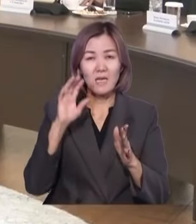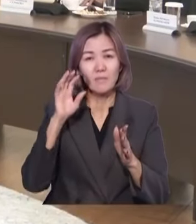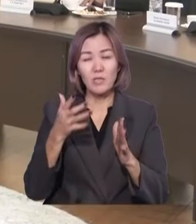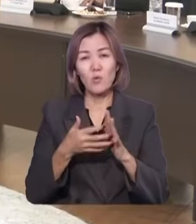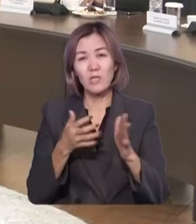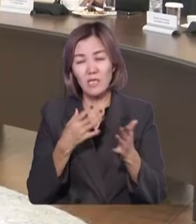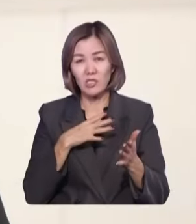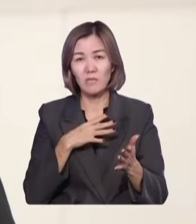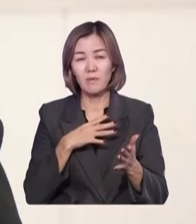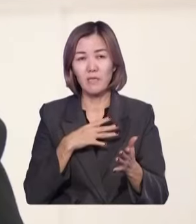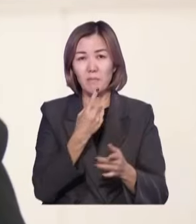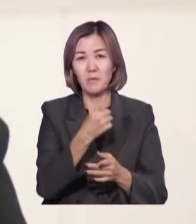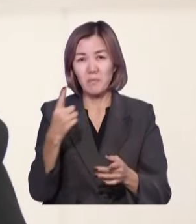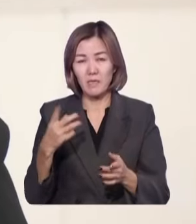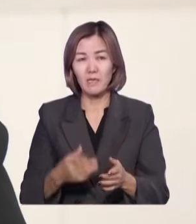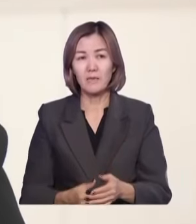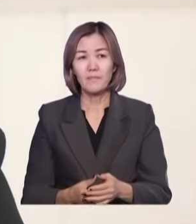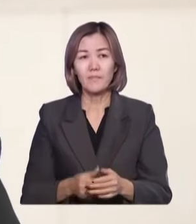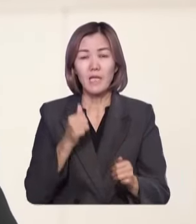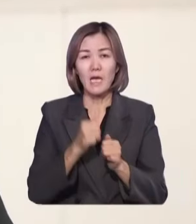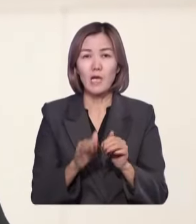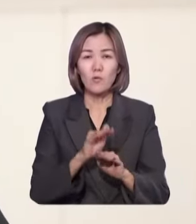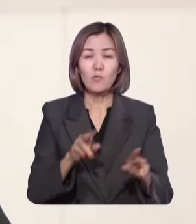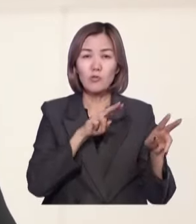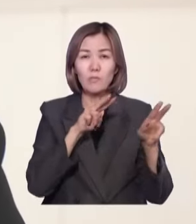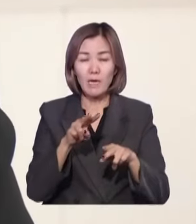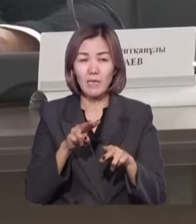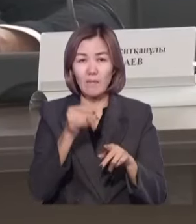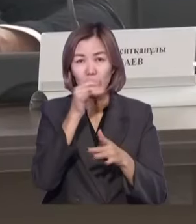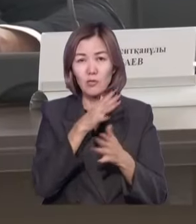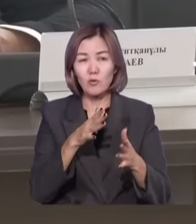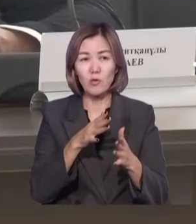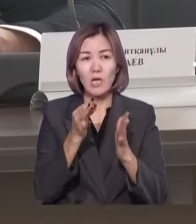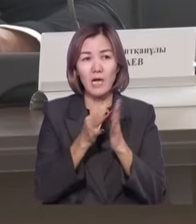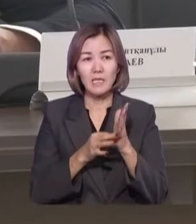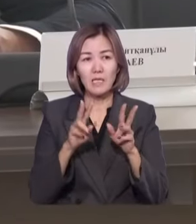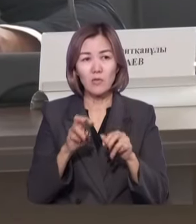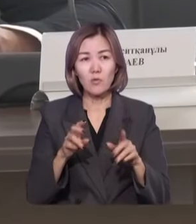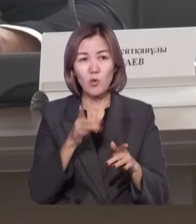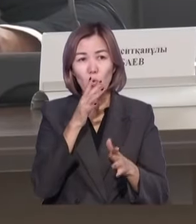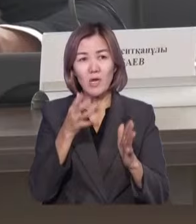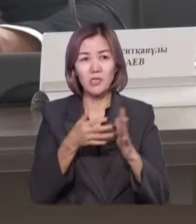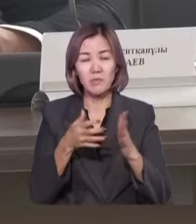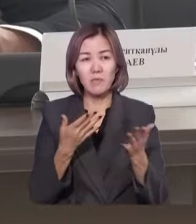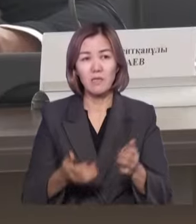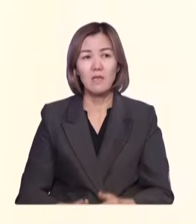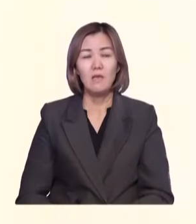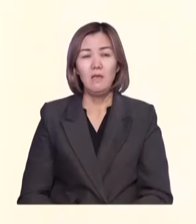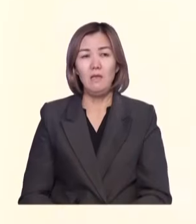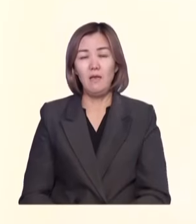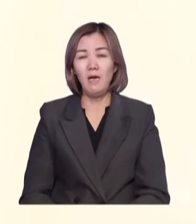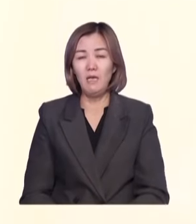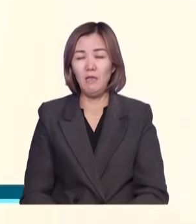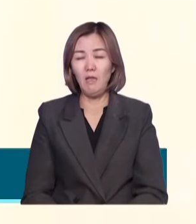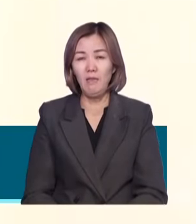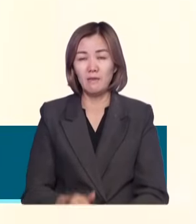психологтарда басым бөлігінде бір-бір маманнан, әр оқушыны бақылап жүрмек түгілі анкеталарын толтыруға уақыттары жетпейді. Былтырғы